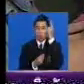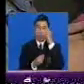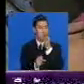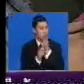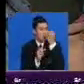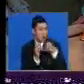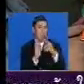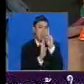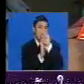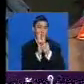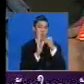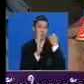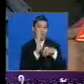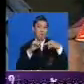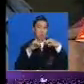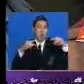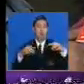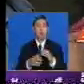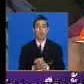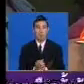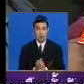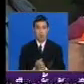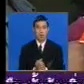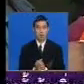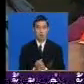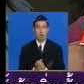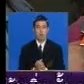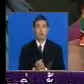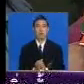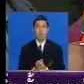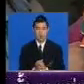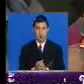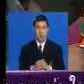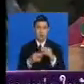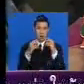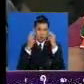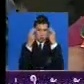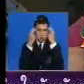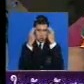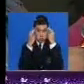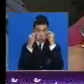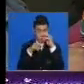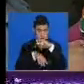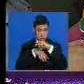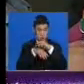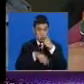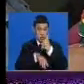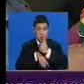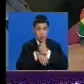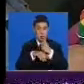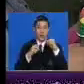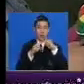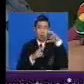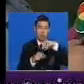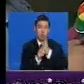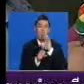ราะไม่เป็นไปตามหลักกฎหมายด้านนายสาธิตวงศ์หนองเตยรัฐมนตรีประจำสำนักนายกรัฐมนตรีกล่าวว่าขณะนี้เตรียมประสานสถานีโทรทั